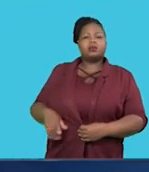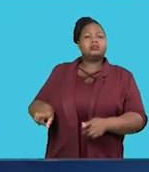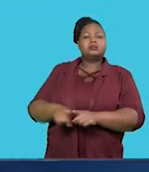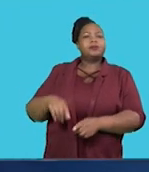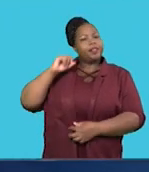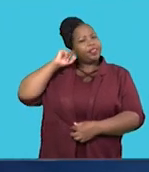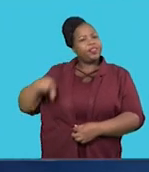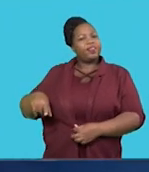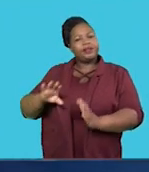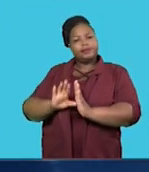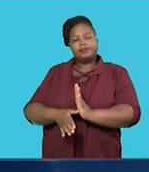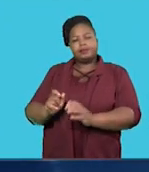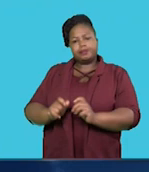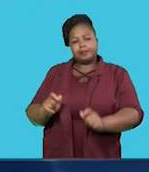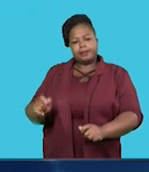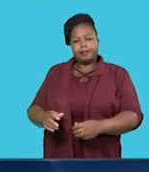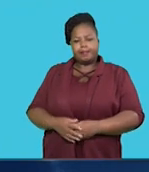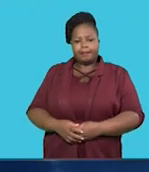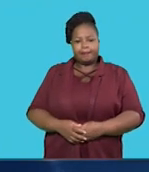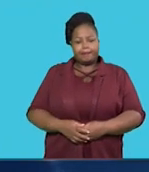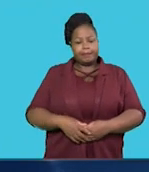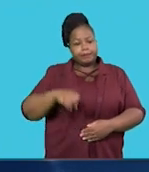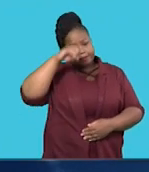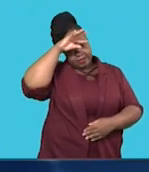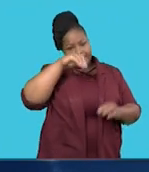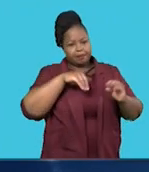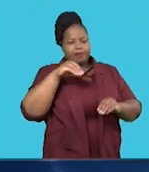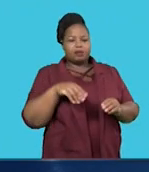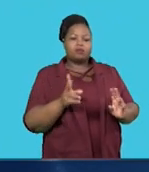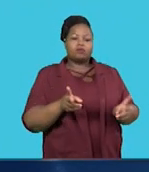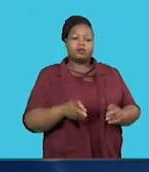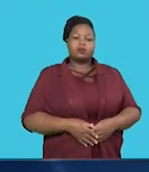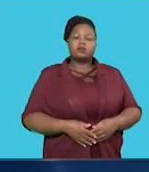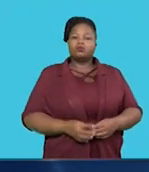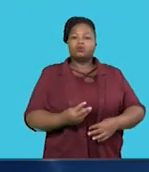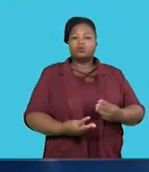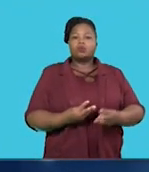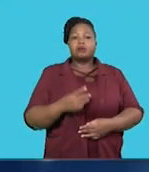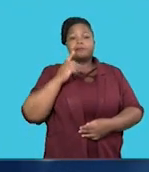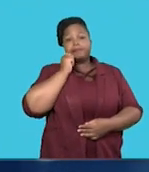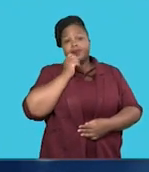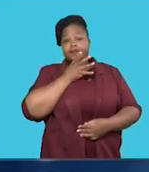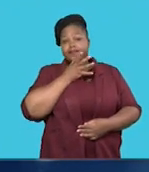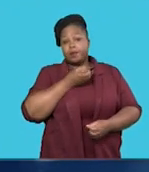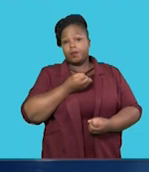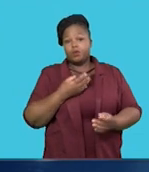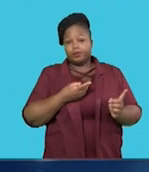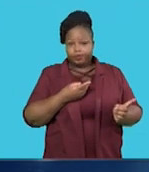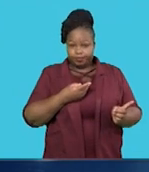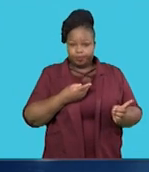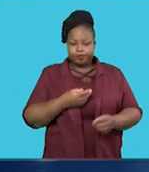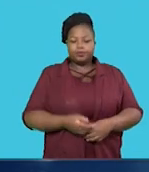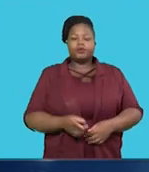nabantu abakhubazekile. Emine sijwayele ukuthi kusebenza abantu besilisa kakhulu